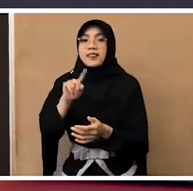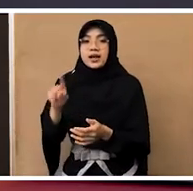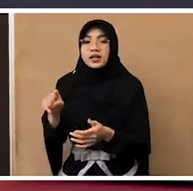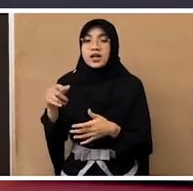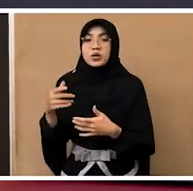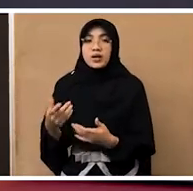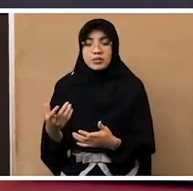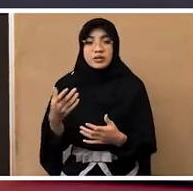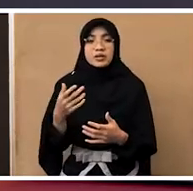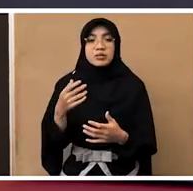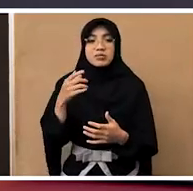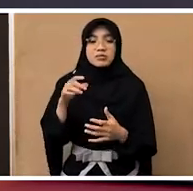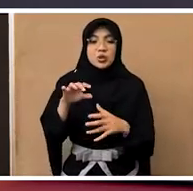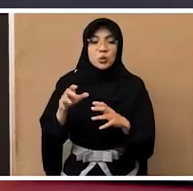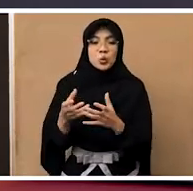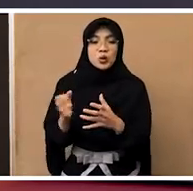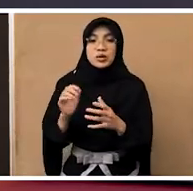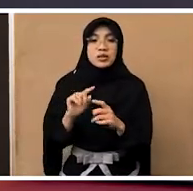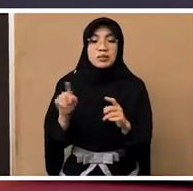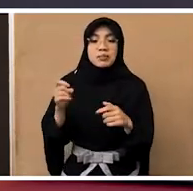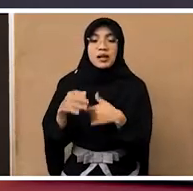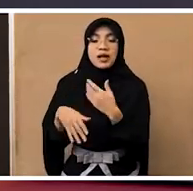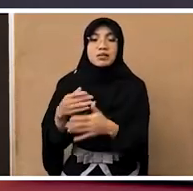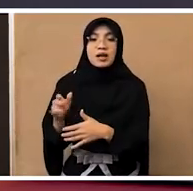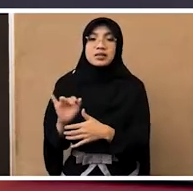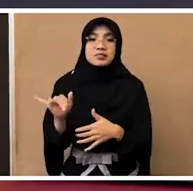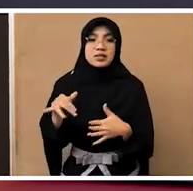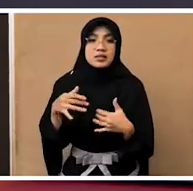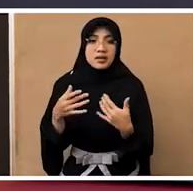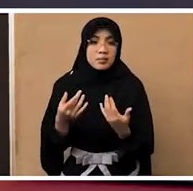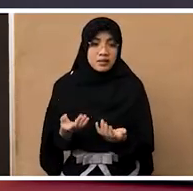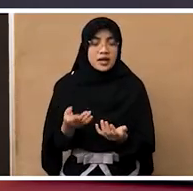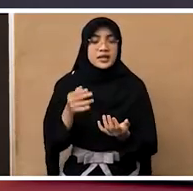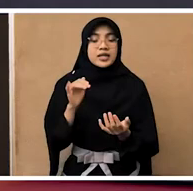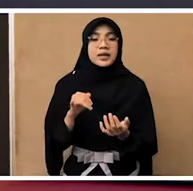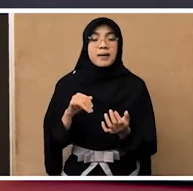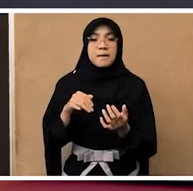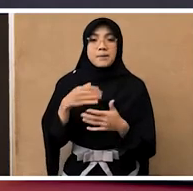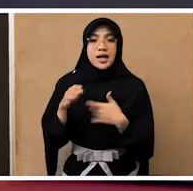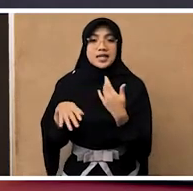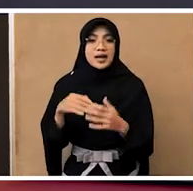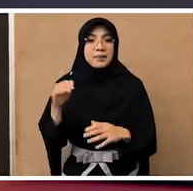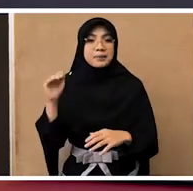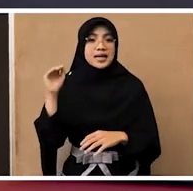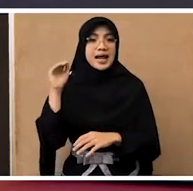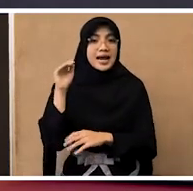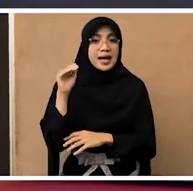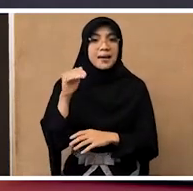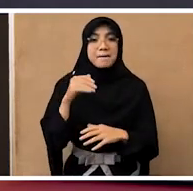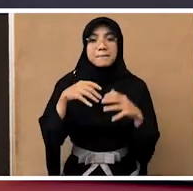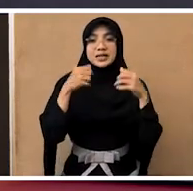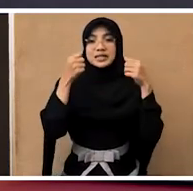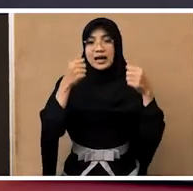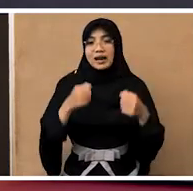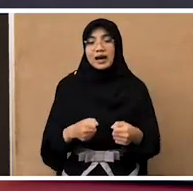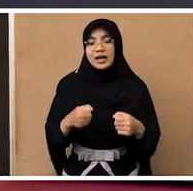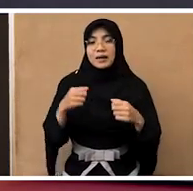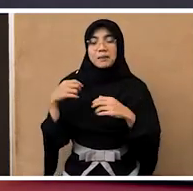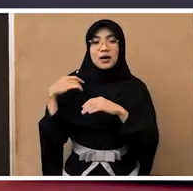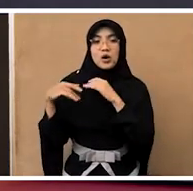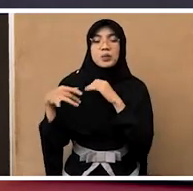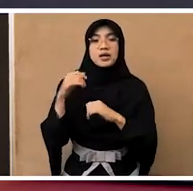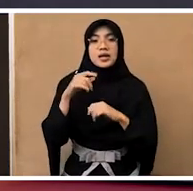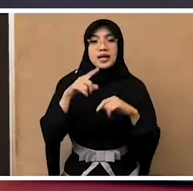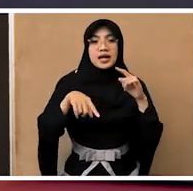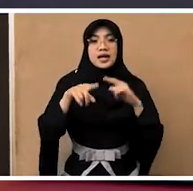Pak Syam itu kan bukan bentuknya tapi pelaksanaannya Seperti apa jadi pelaksanaan pidana penjara yang di dalamnya mengakomodasi